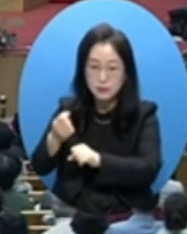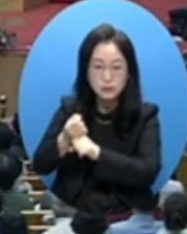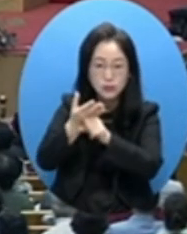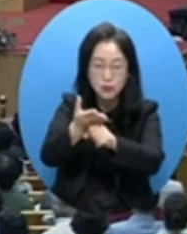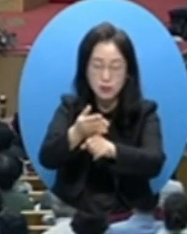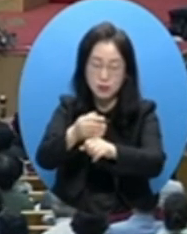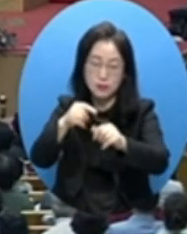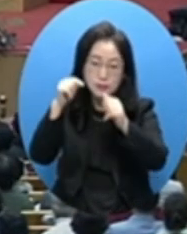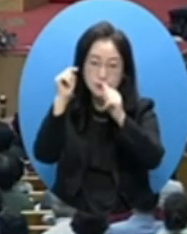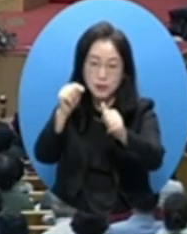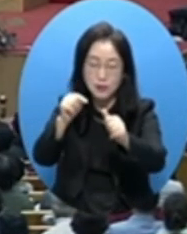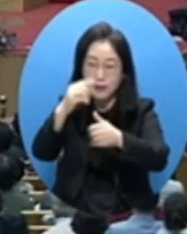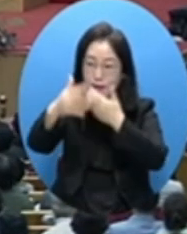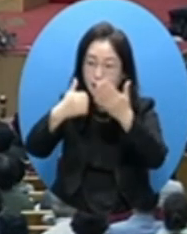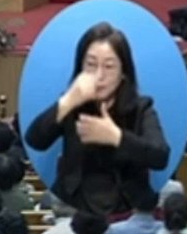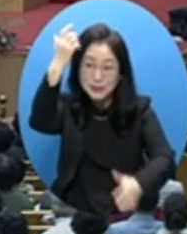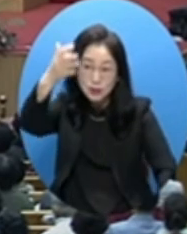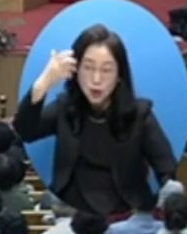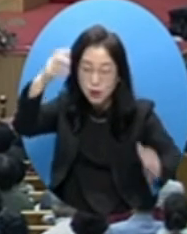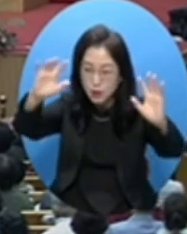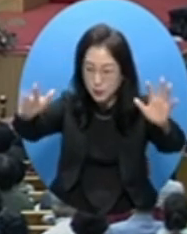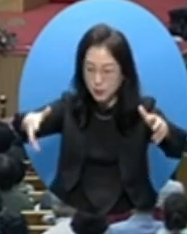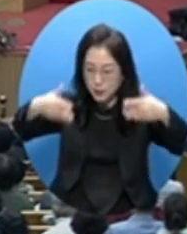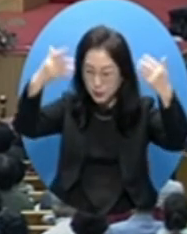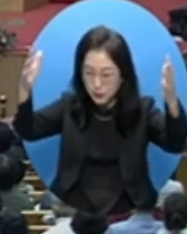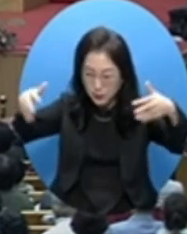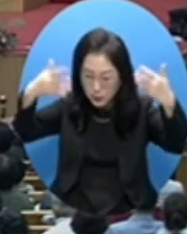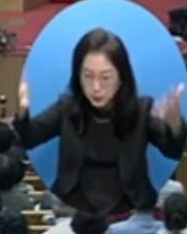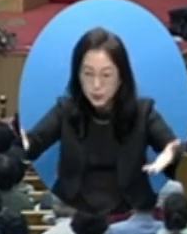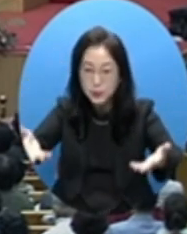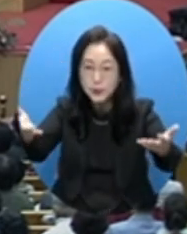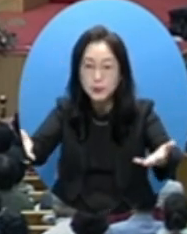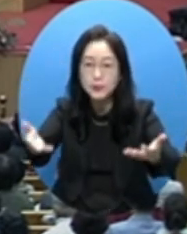하나님의 영이 불어서 하나님의 바람이 불어서